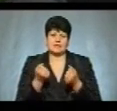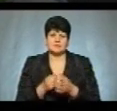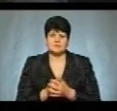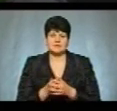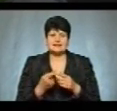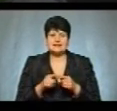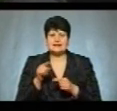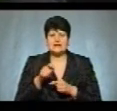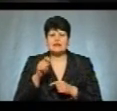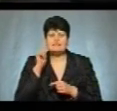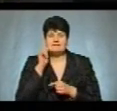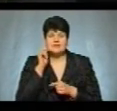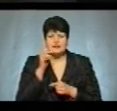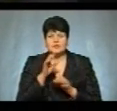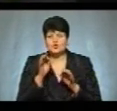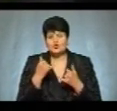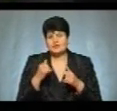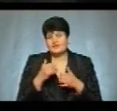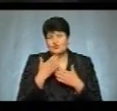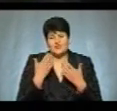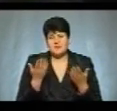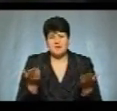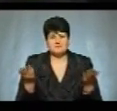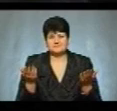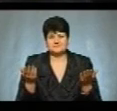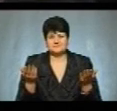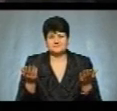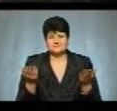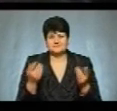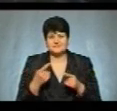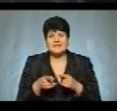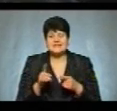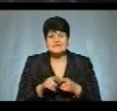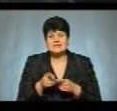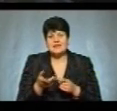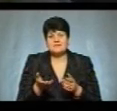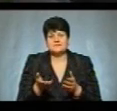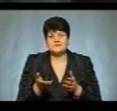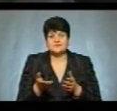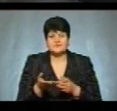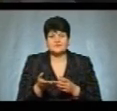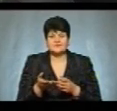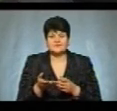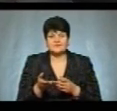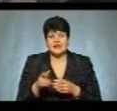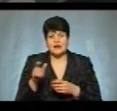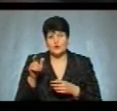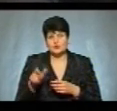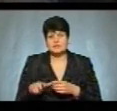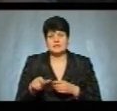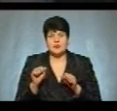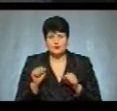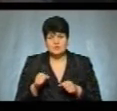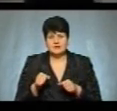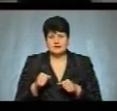такий вік, що нічого дивного немає. Це якраз дитина, можливо,